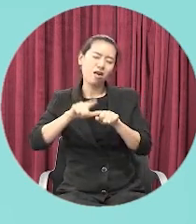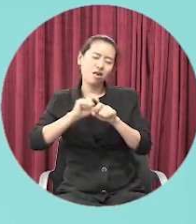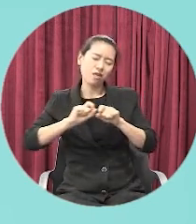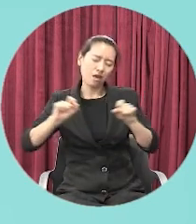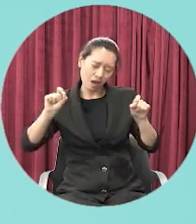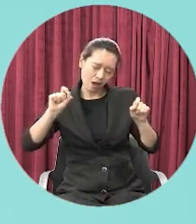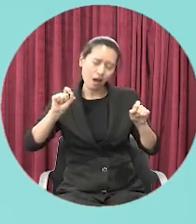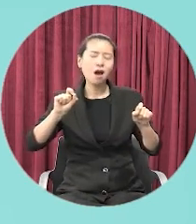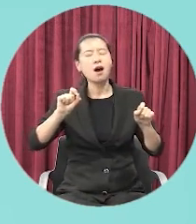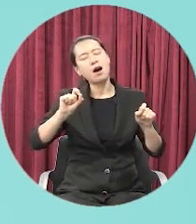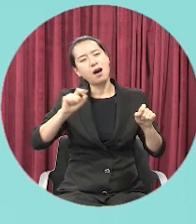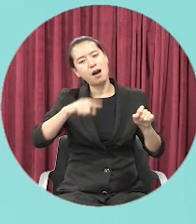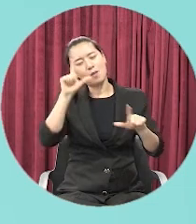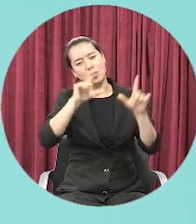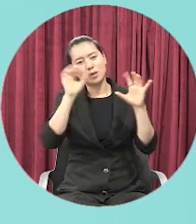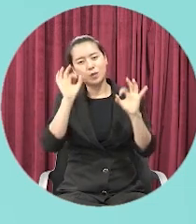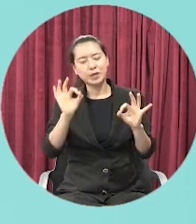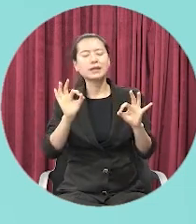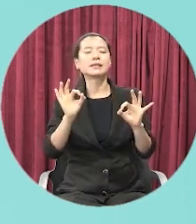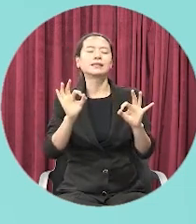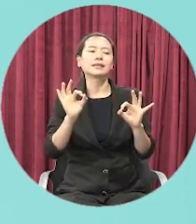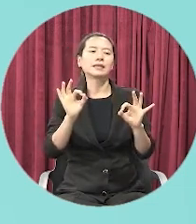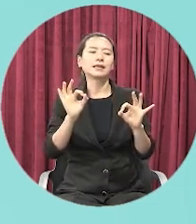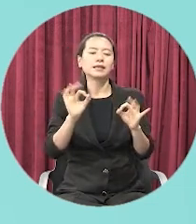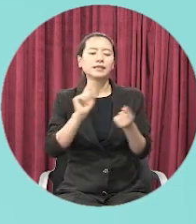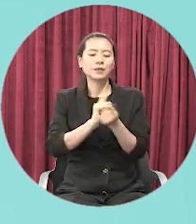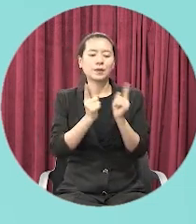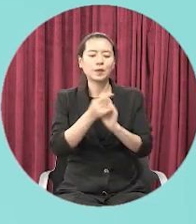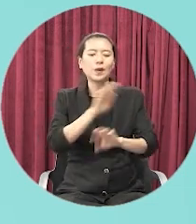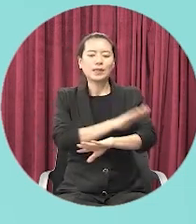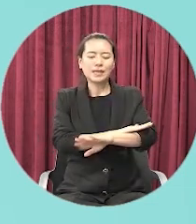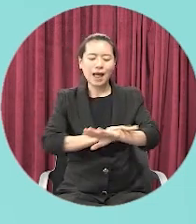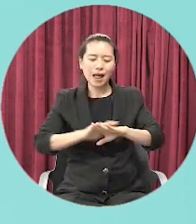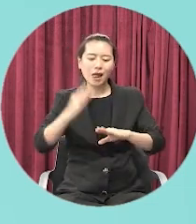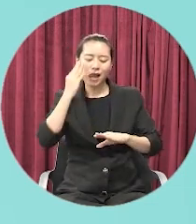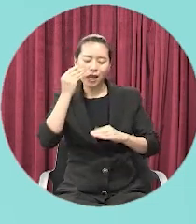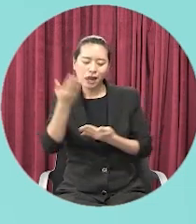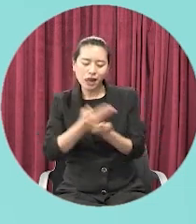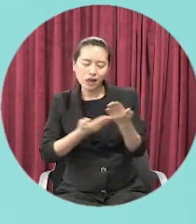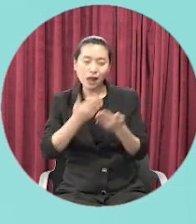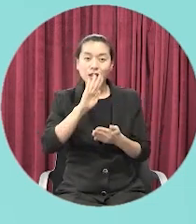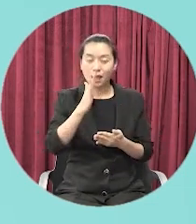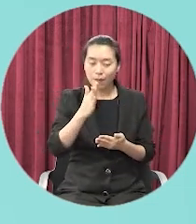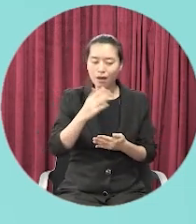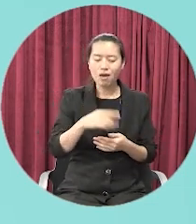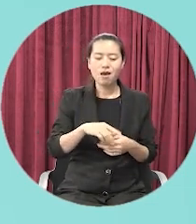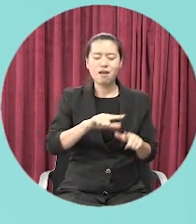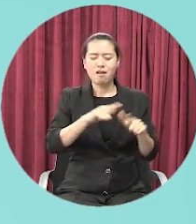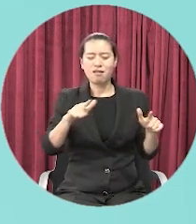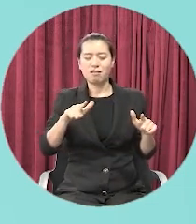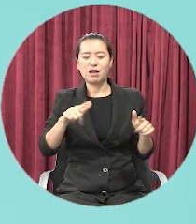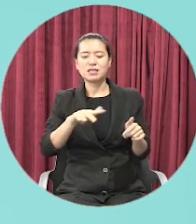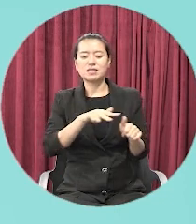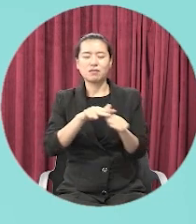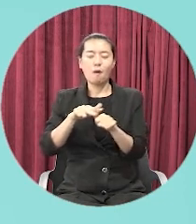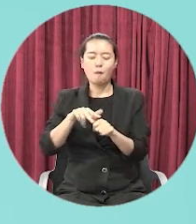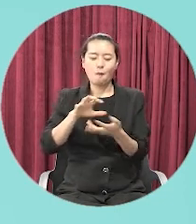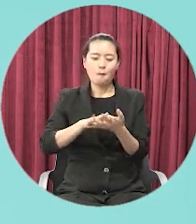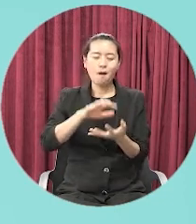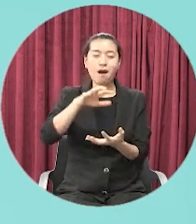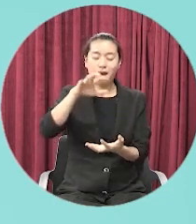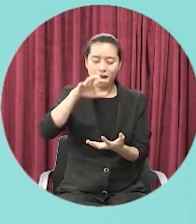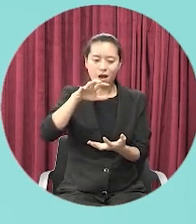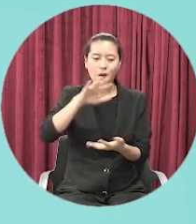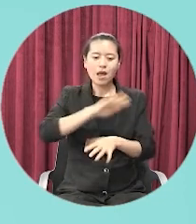때문에 그러한 부분들이 좀 유기적으로 연결이 잘 된다면 아마 이런 빅 데이터를 이용해서 저희가 뭔가